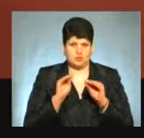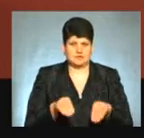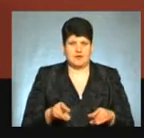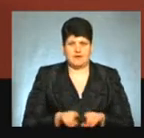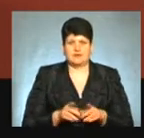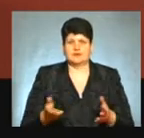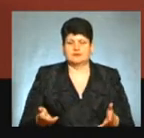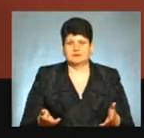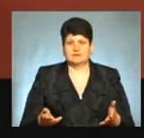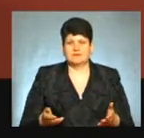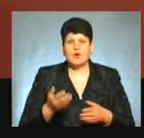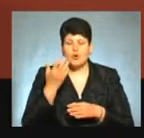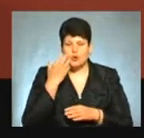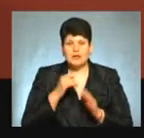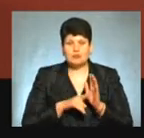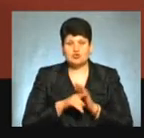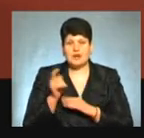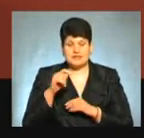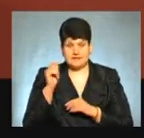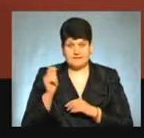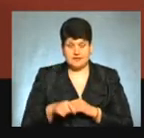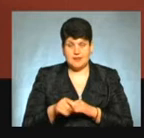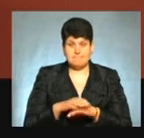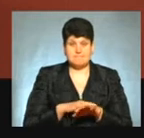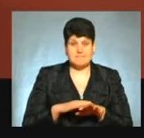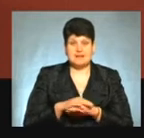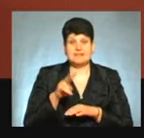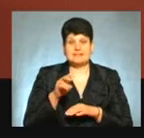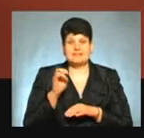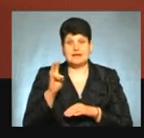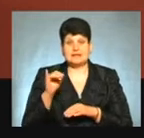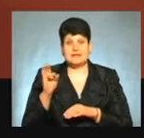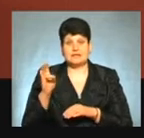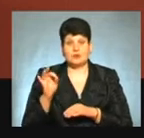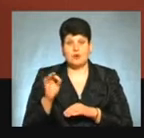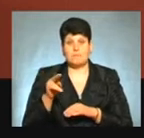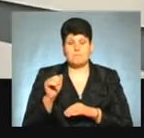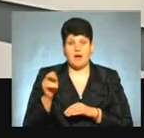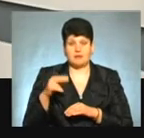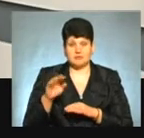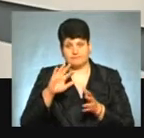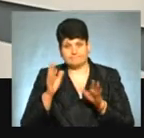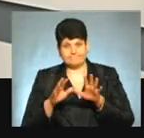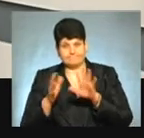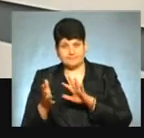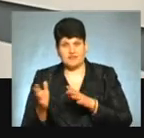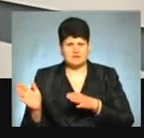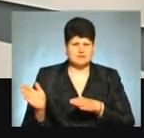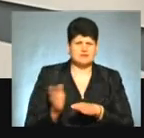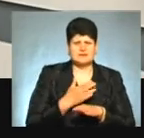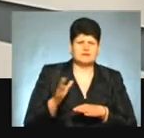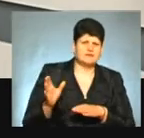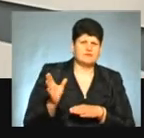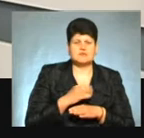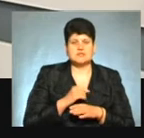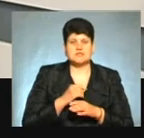були. Ось, коли почалася війна, почався масовий ленінопад, коли гарно попрацював Інститут національної пам'яті і позносили всі